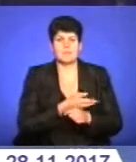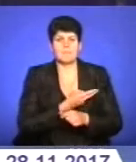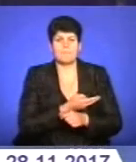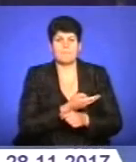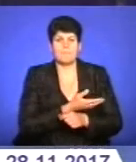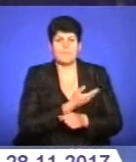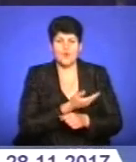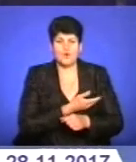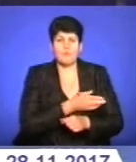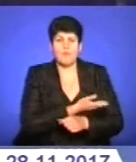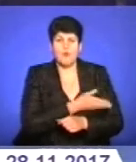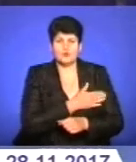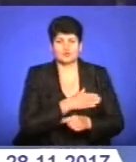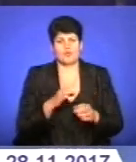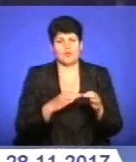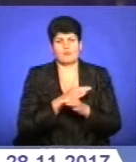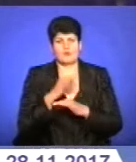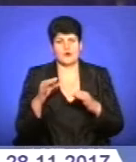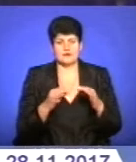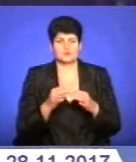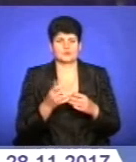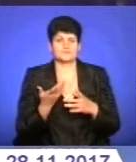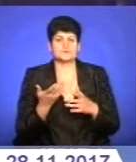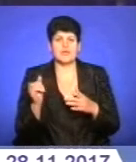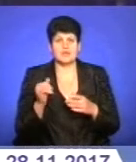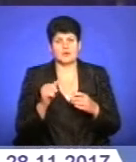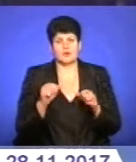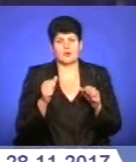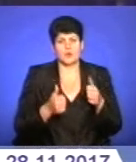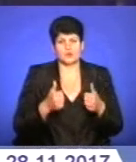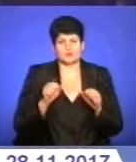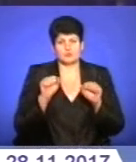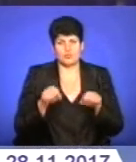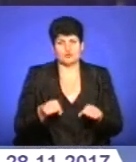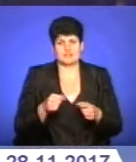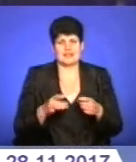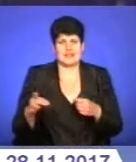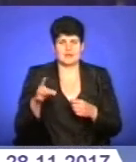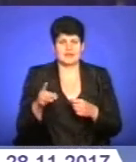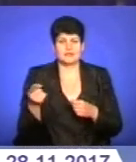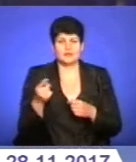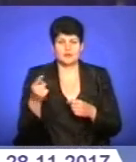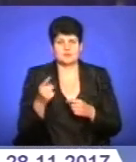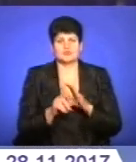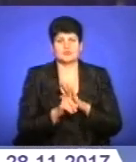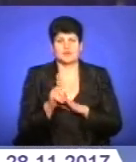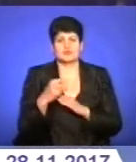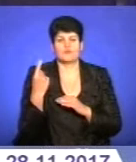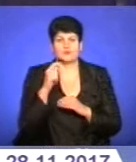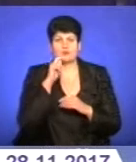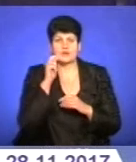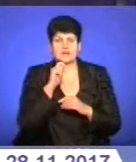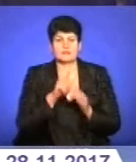підвищення інвестиційної привабливості України та конкурентноспроможності регіонів. Тернопільщина – пілотна область України, яка бере